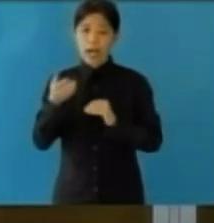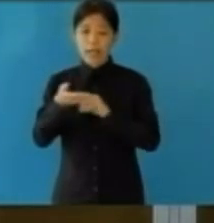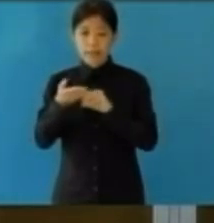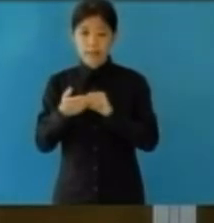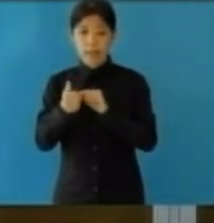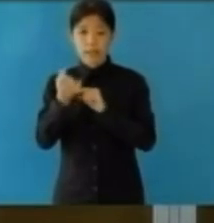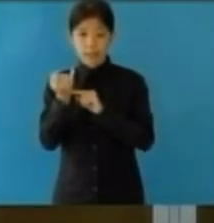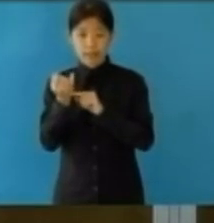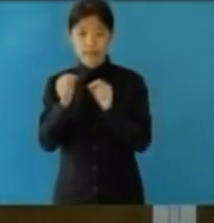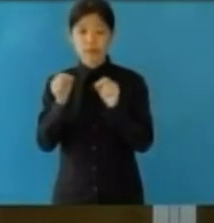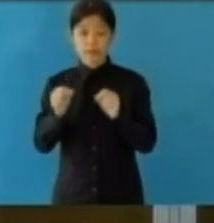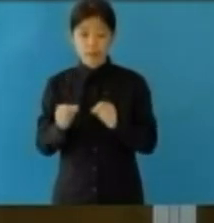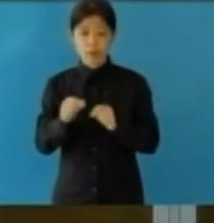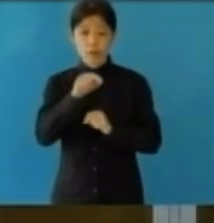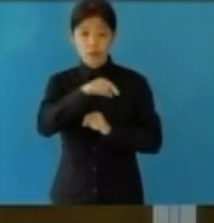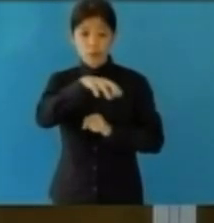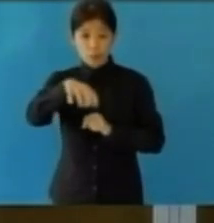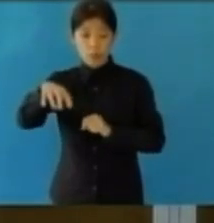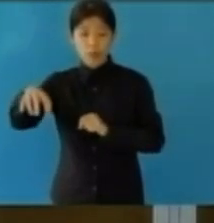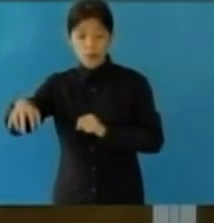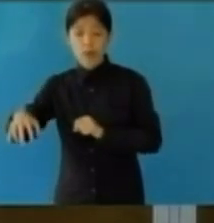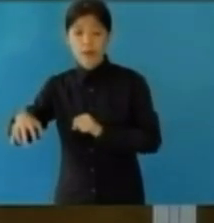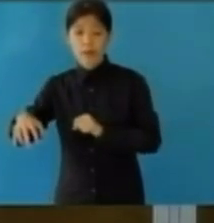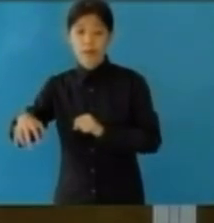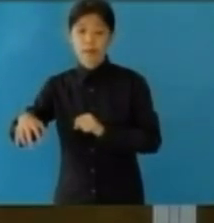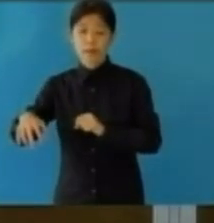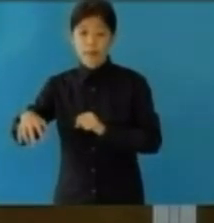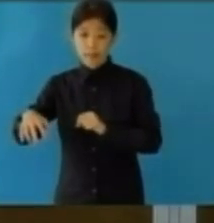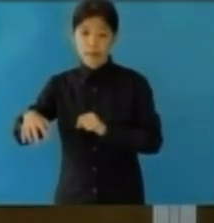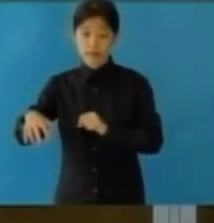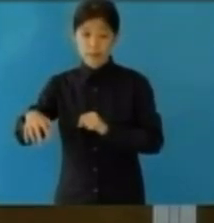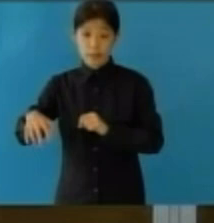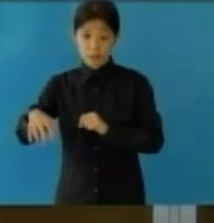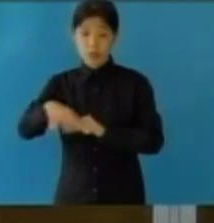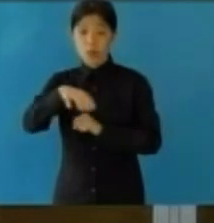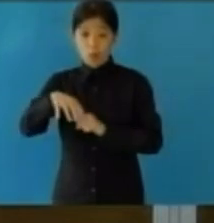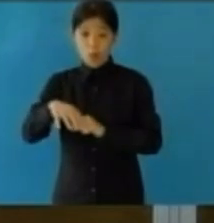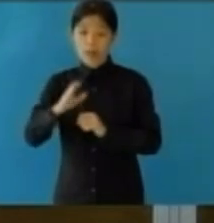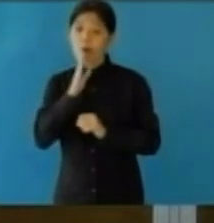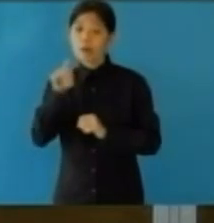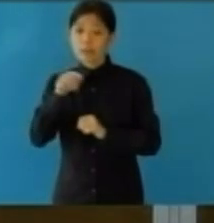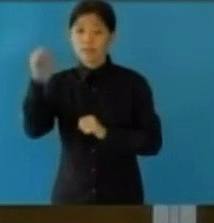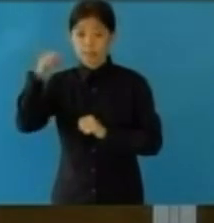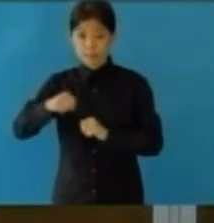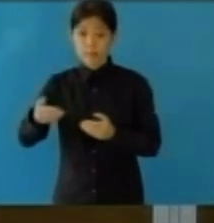ても、それぞれの場面に応じた出演についてご快諾をいただいたところです。